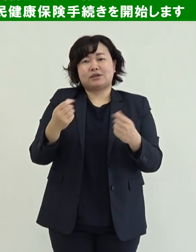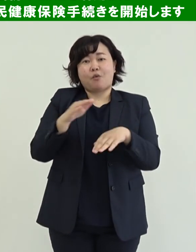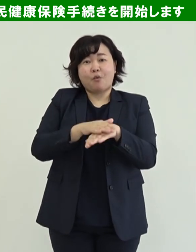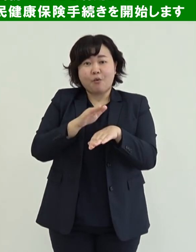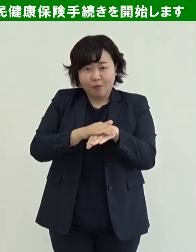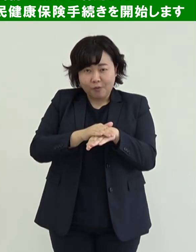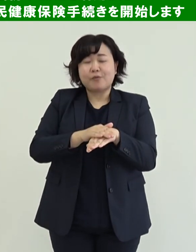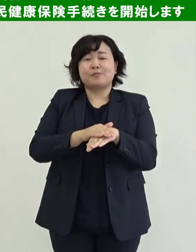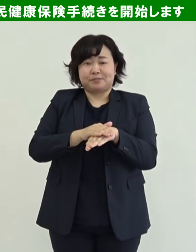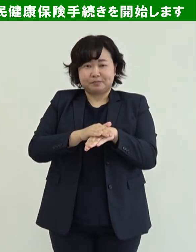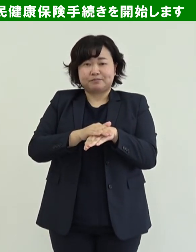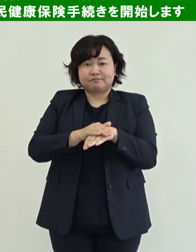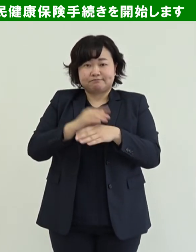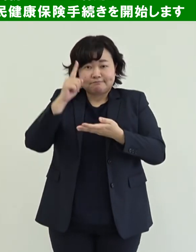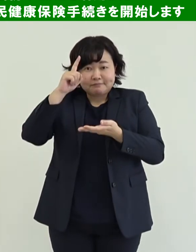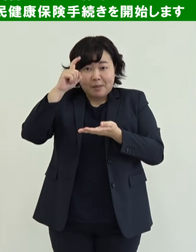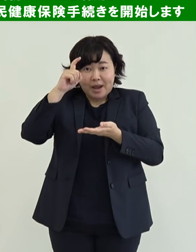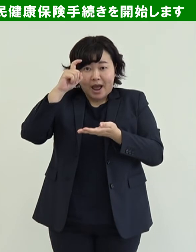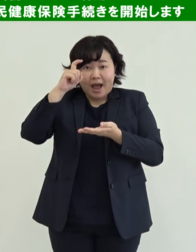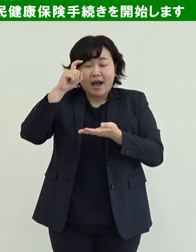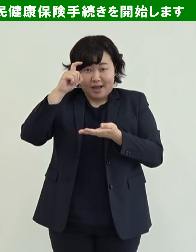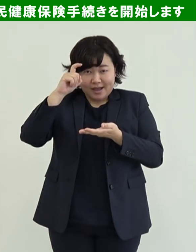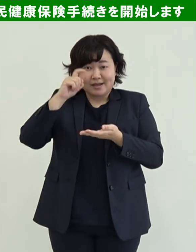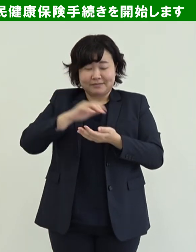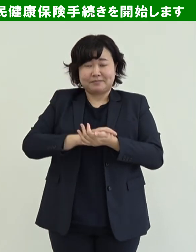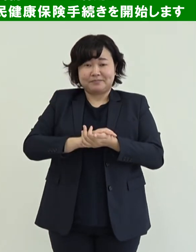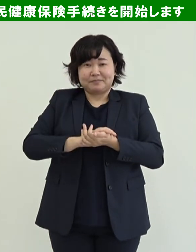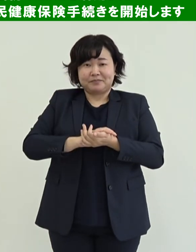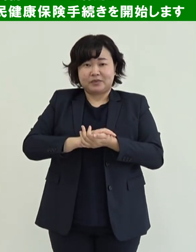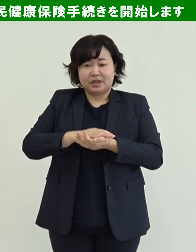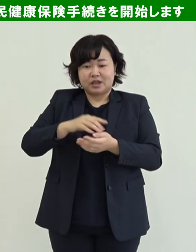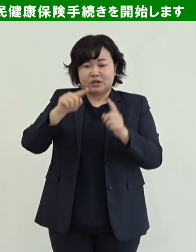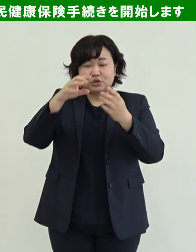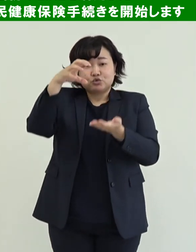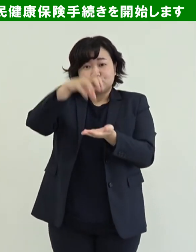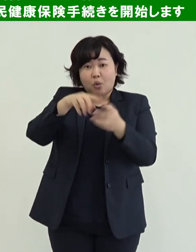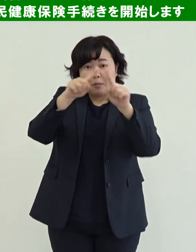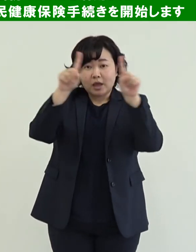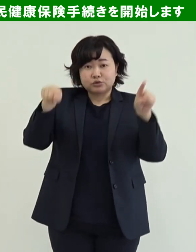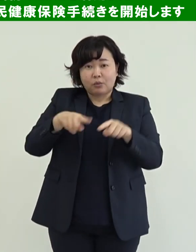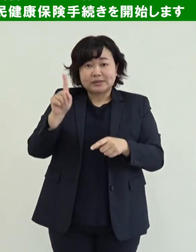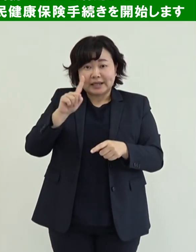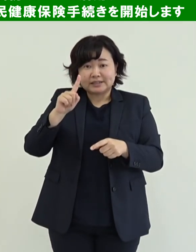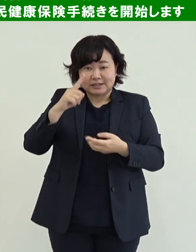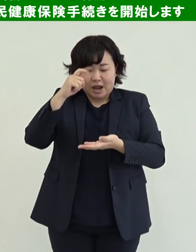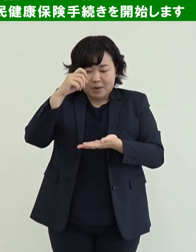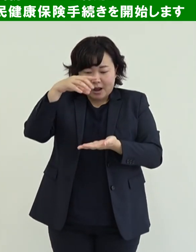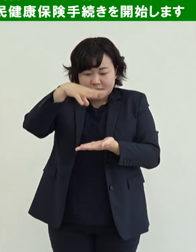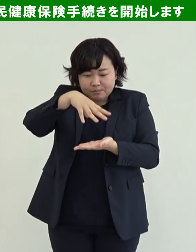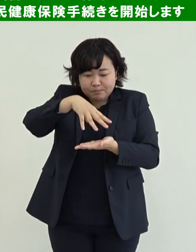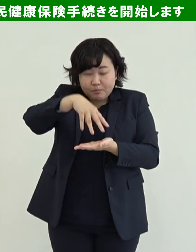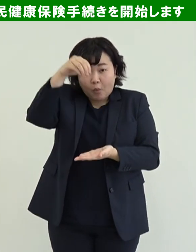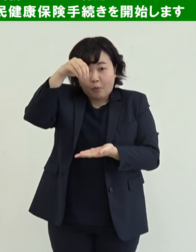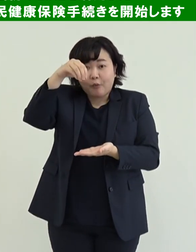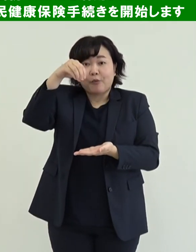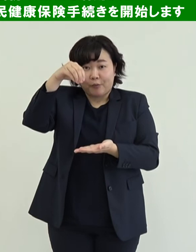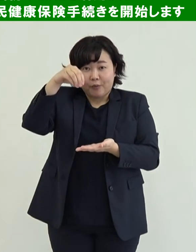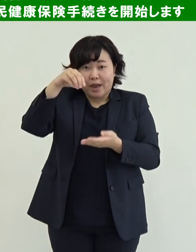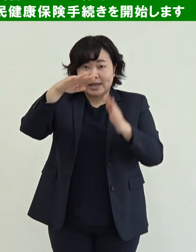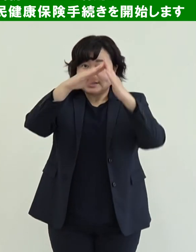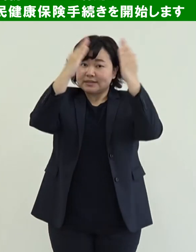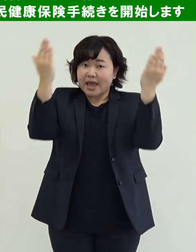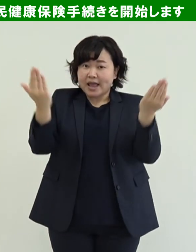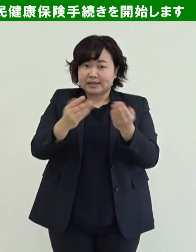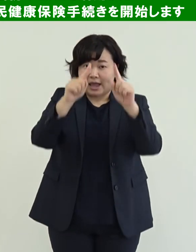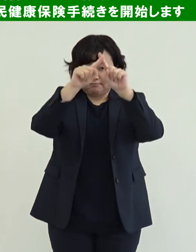でへ何の形のも照明を覚えていただくのかカメラを起動して証明書の全体が写る